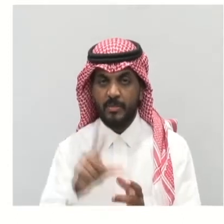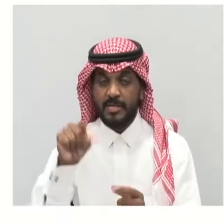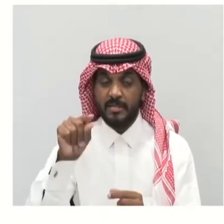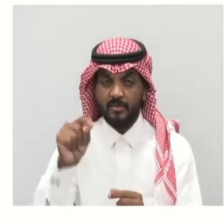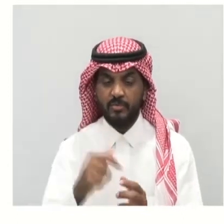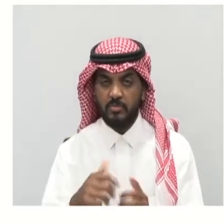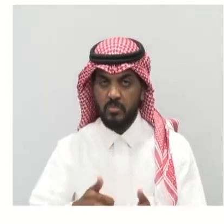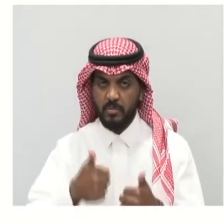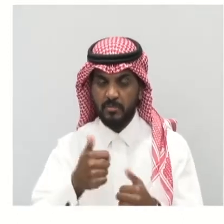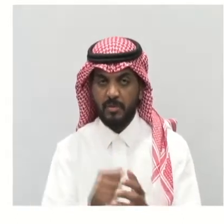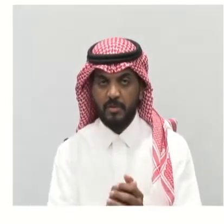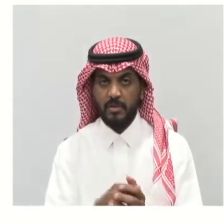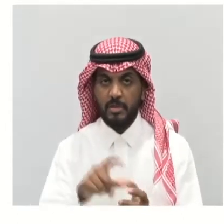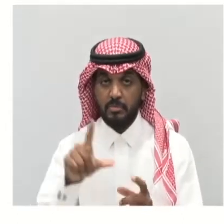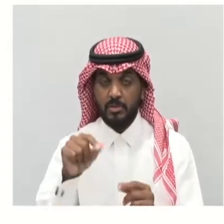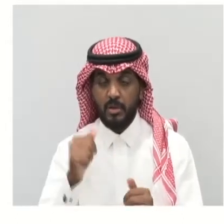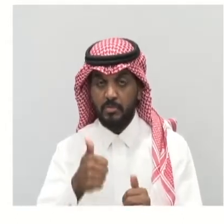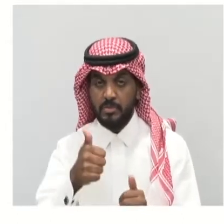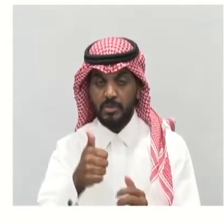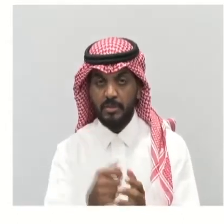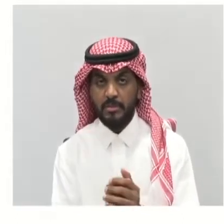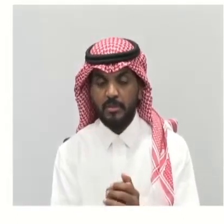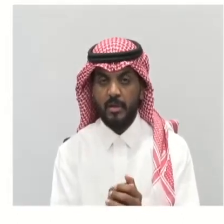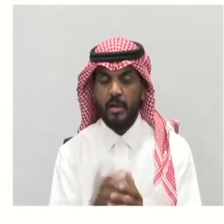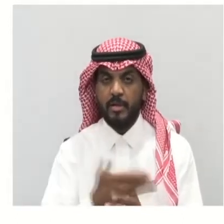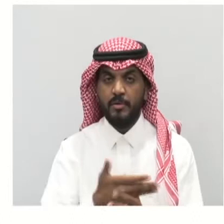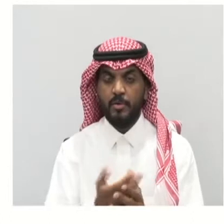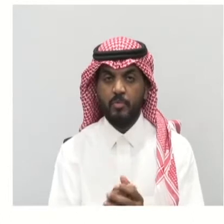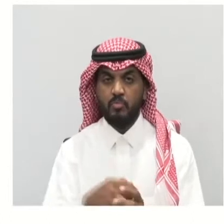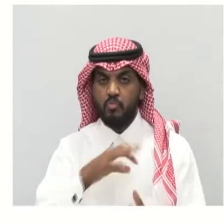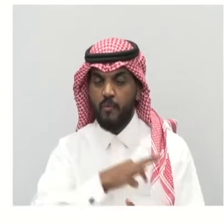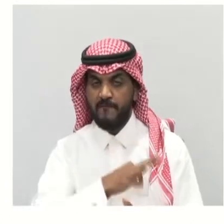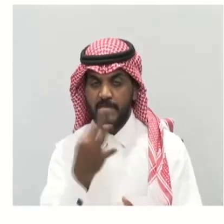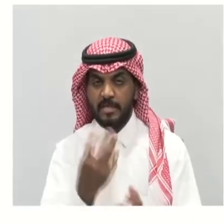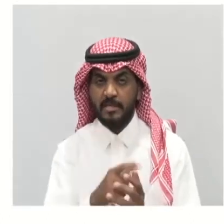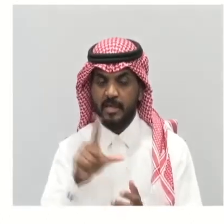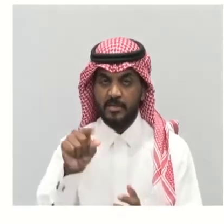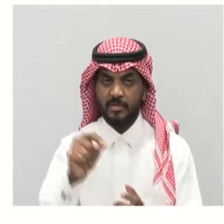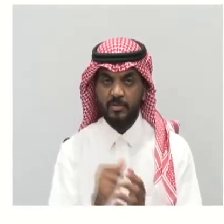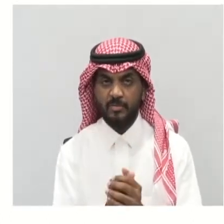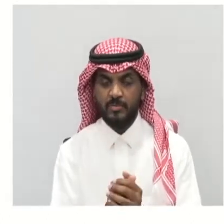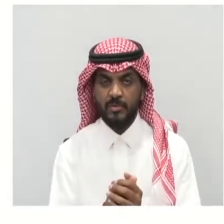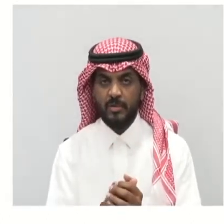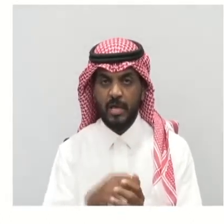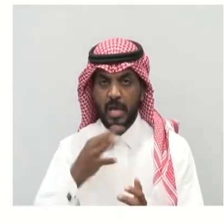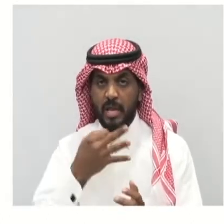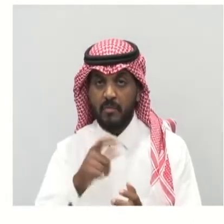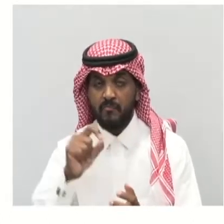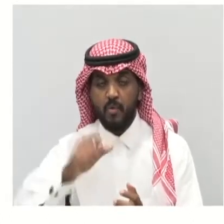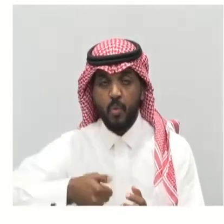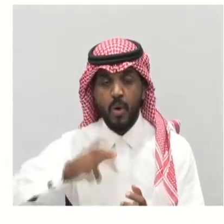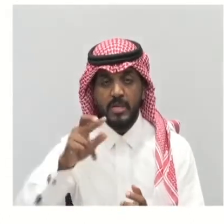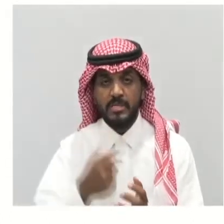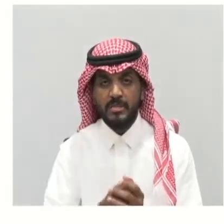أحسنتم يا رائعين، اقتراح جيد لأنه مفيد. أحسنتم، اقتراح فواز كان